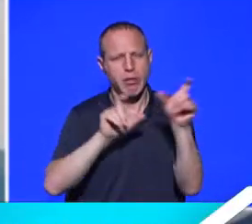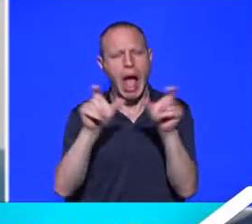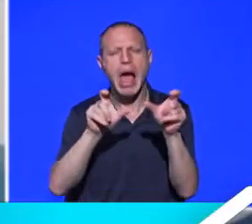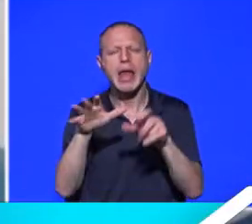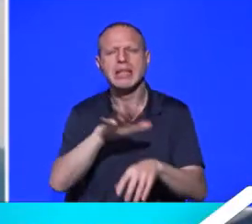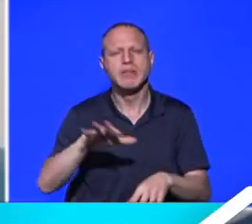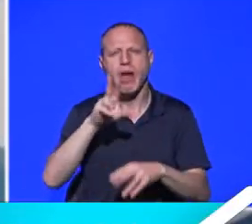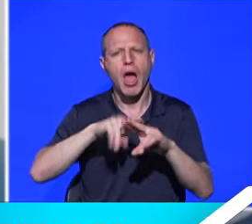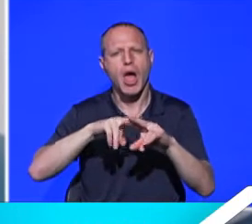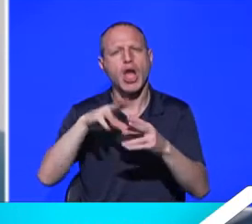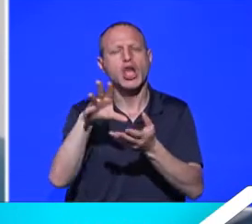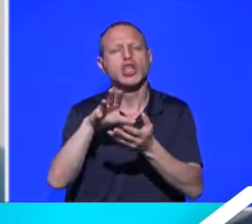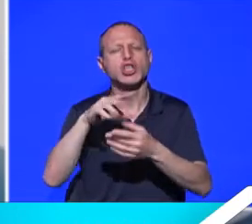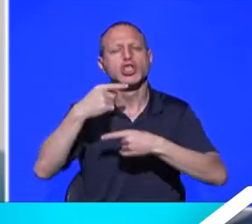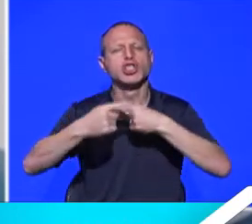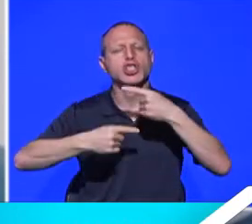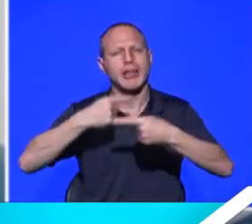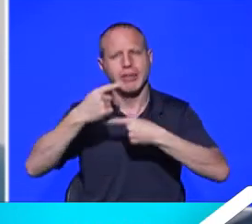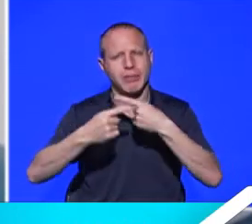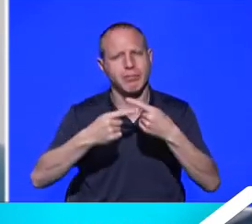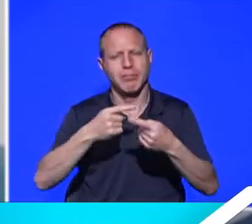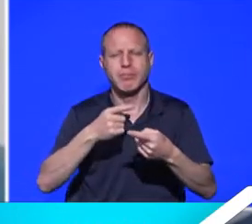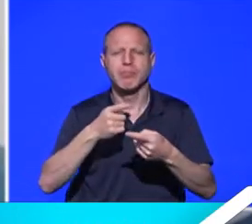שנים משמימות בניצוחו של אלקין,